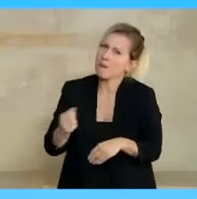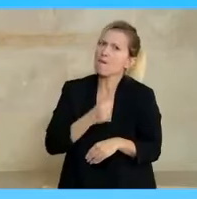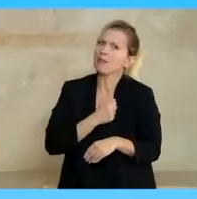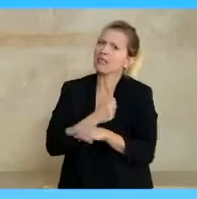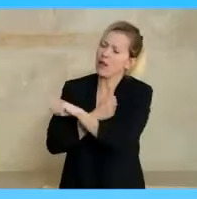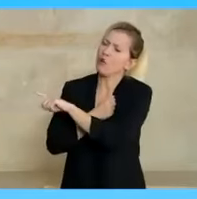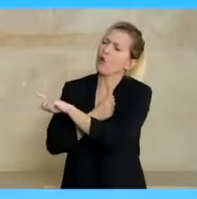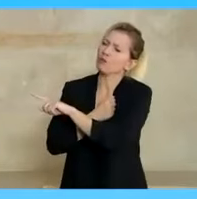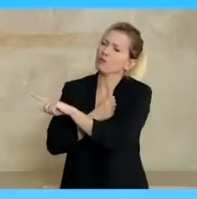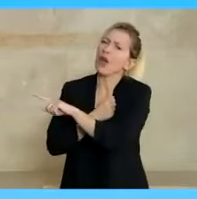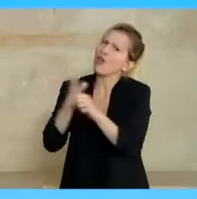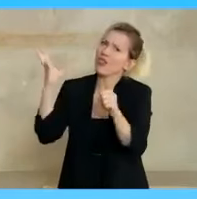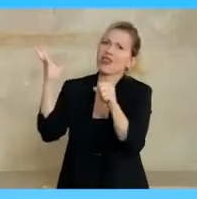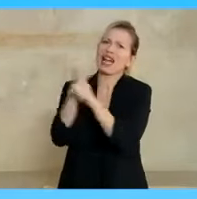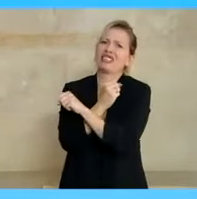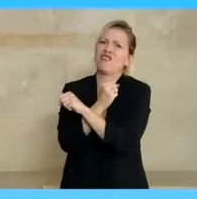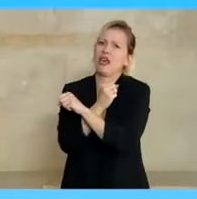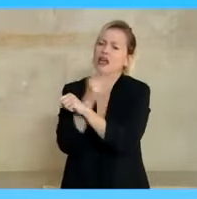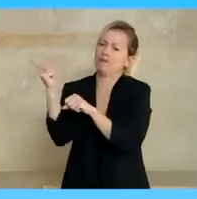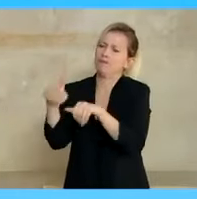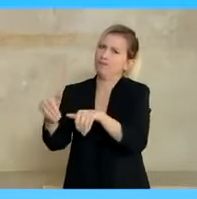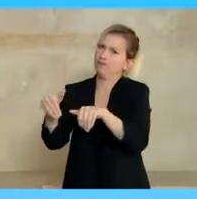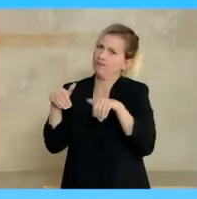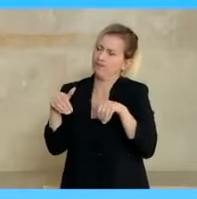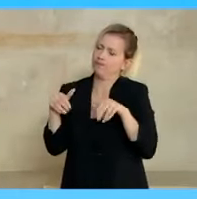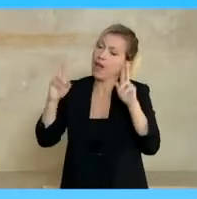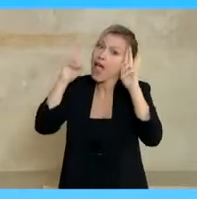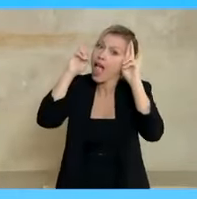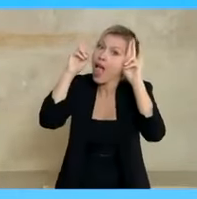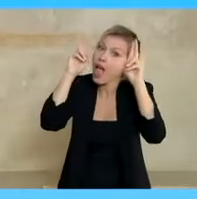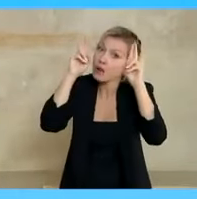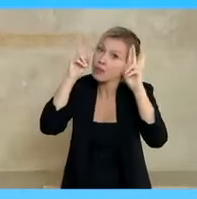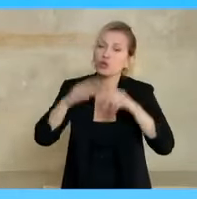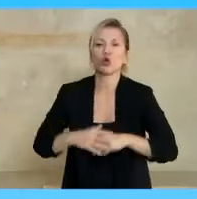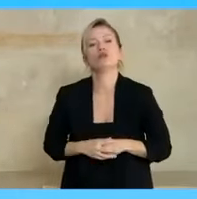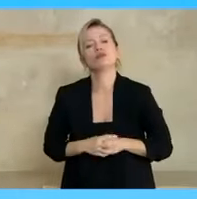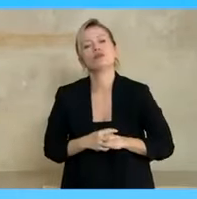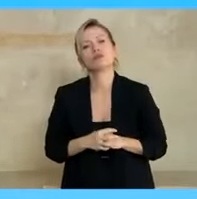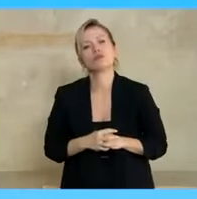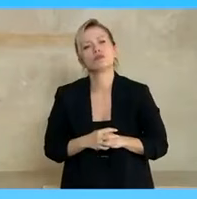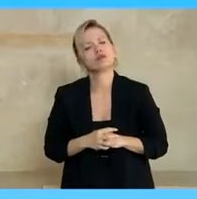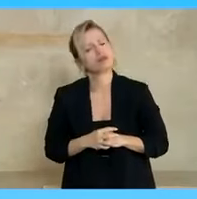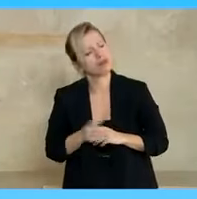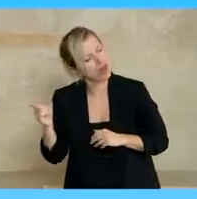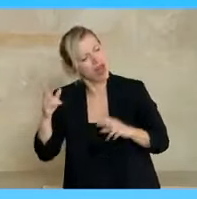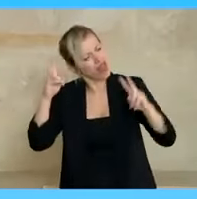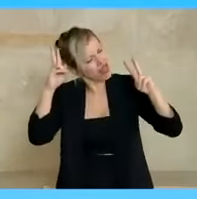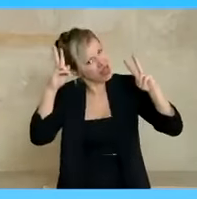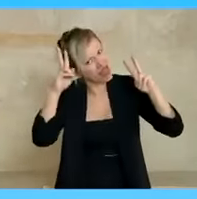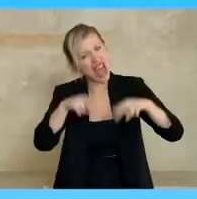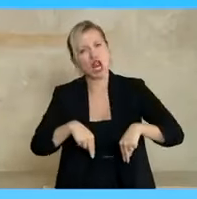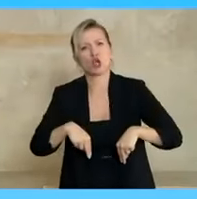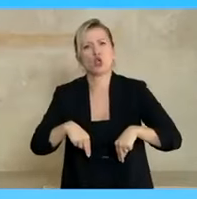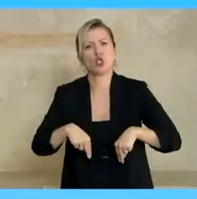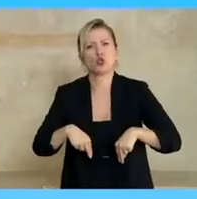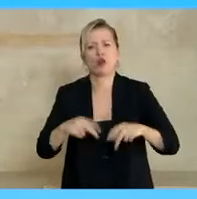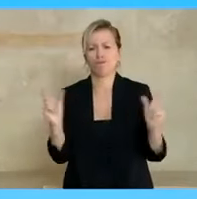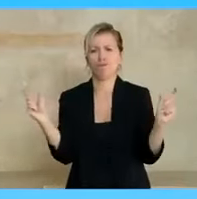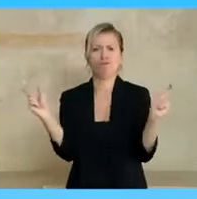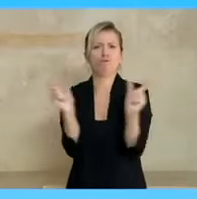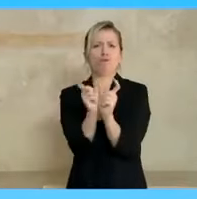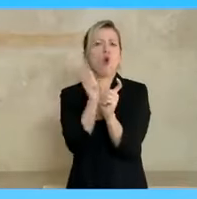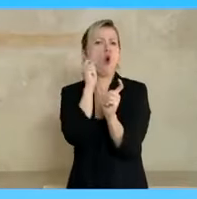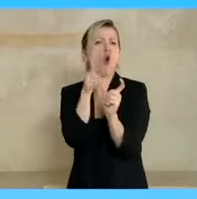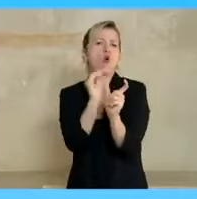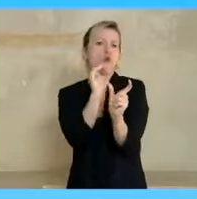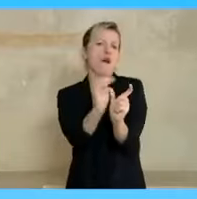λογική τελικά, κυρία Σαμαρά, και ότι θα υπάρξει αναγνώριση του αυτονόητου ότι αυτή